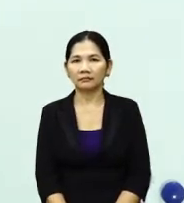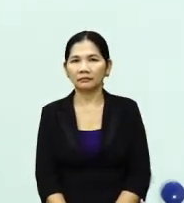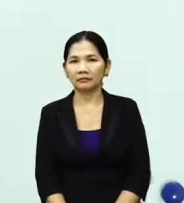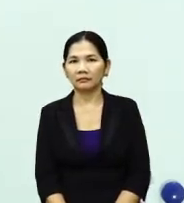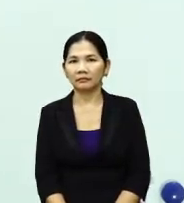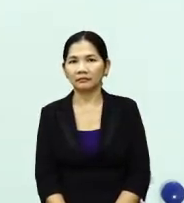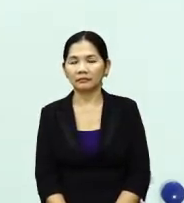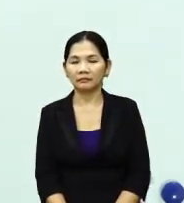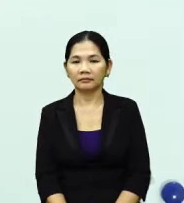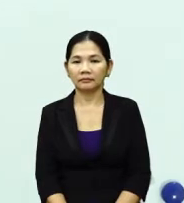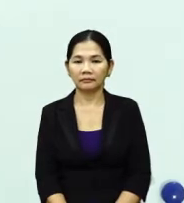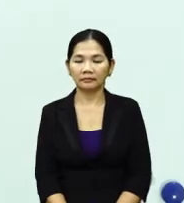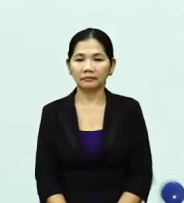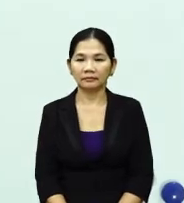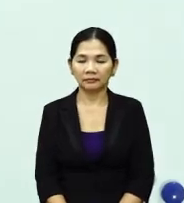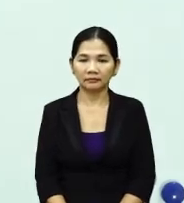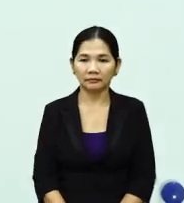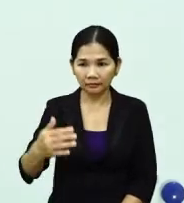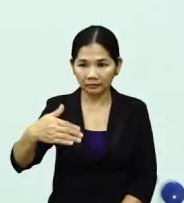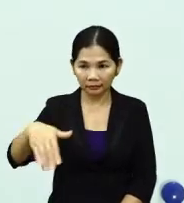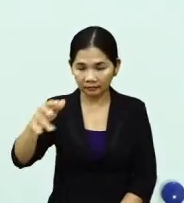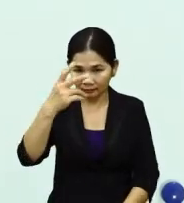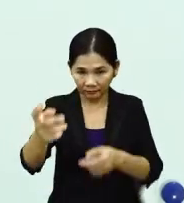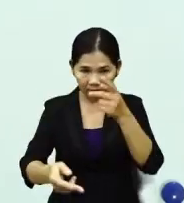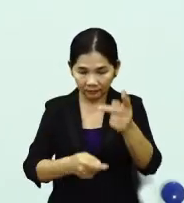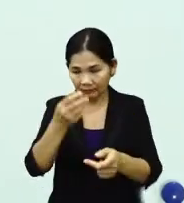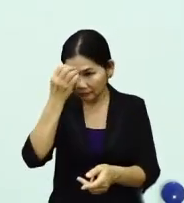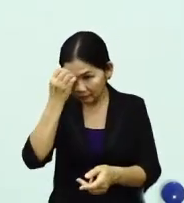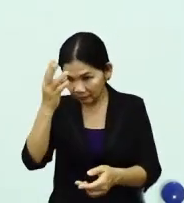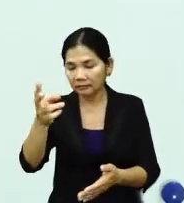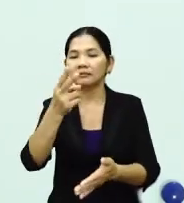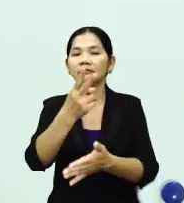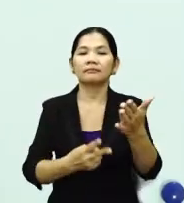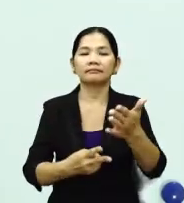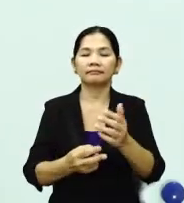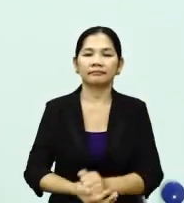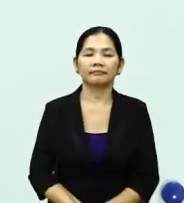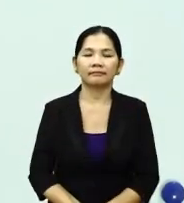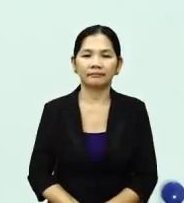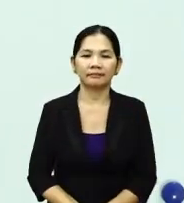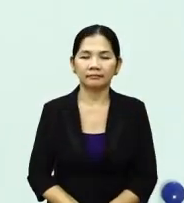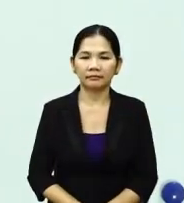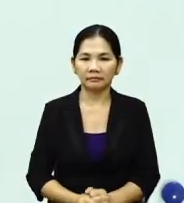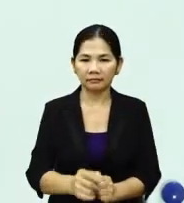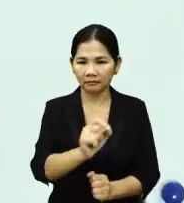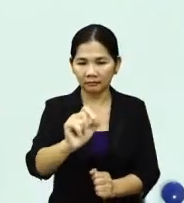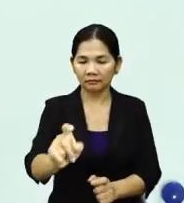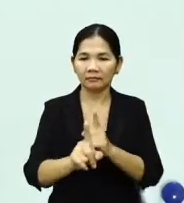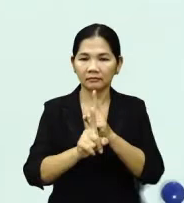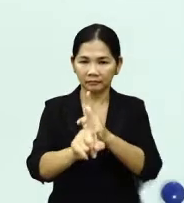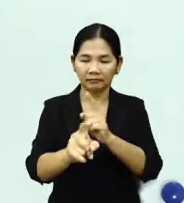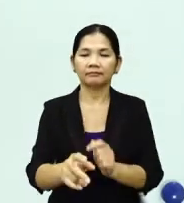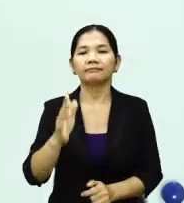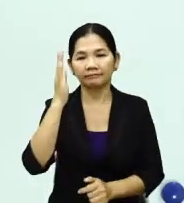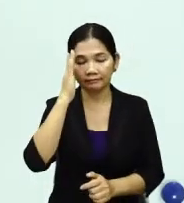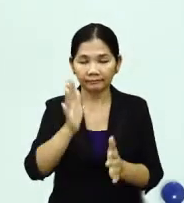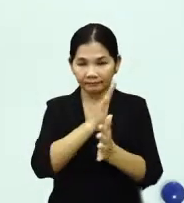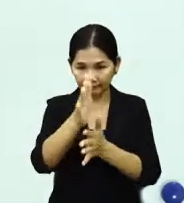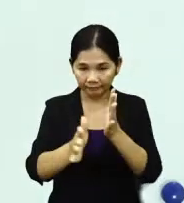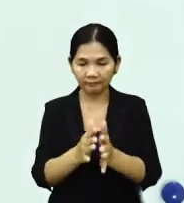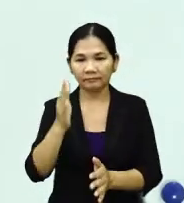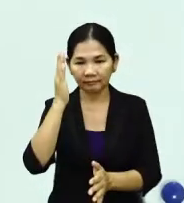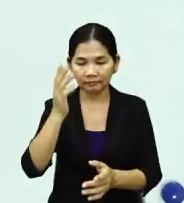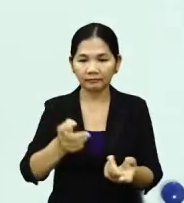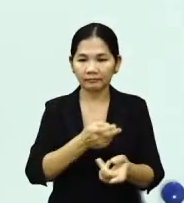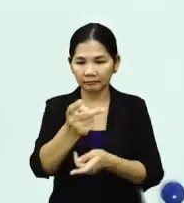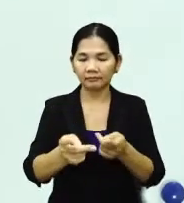chà thì phí ta kê tập xa đập bay ở vậy ta mà dạ ca sẽ tạm an đập bao giờ muốn ní con đang ngay mình ấy kê nóm này